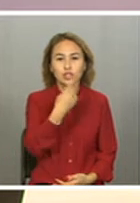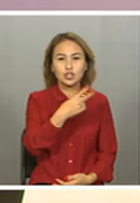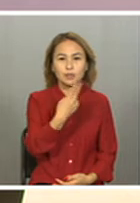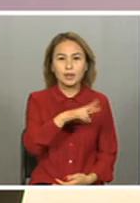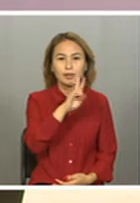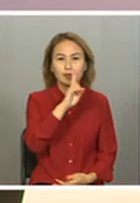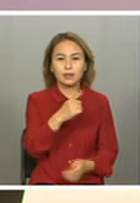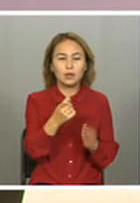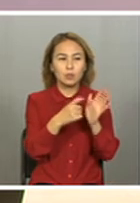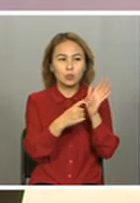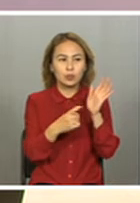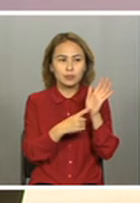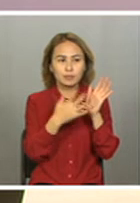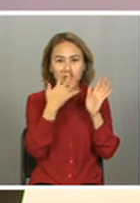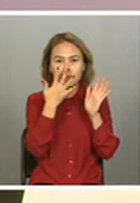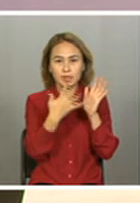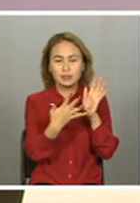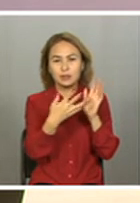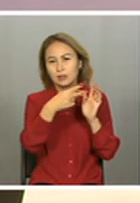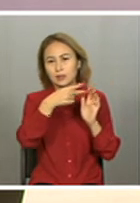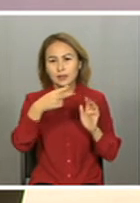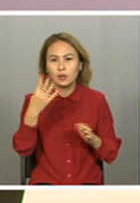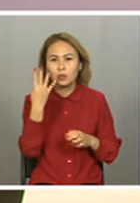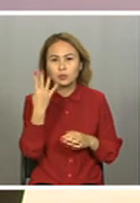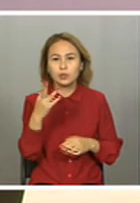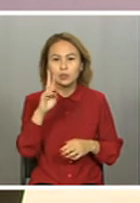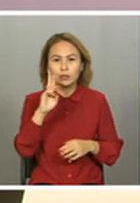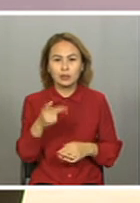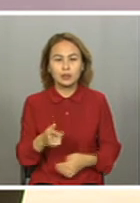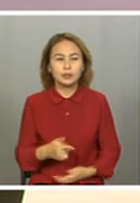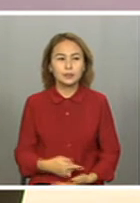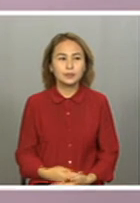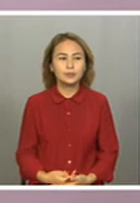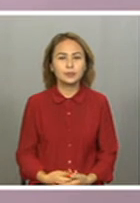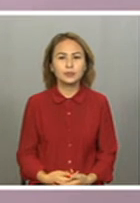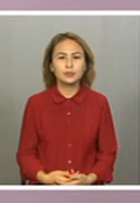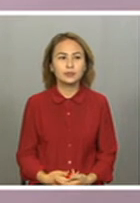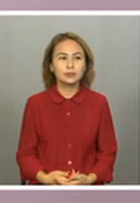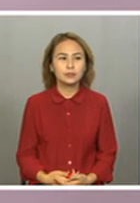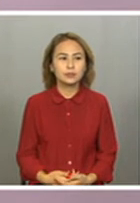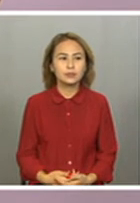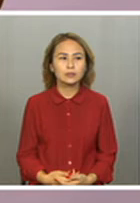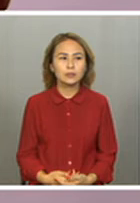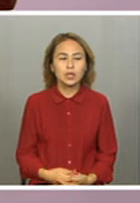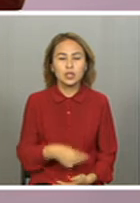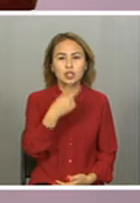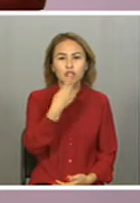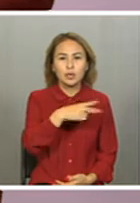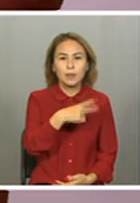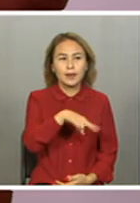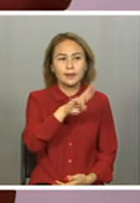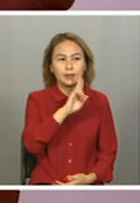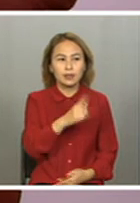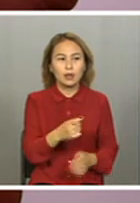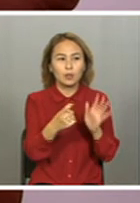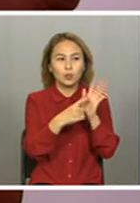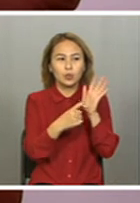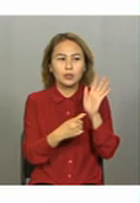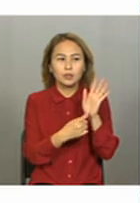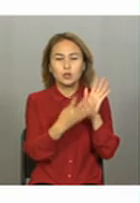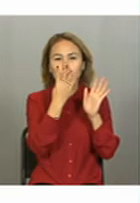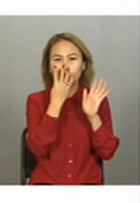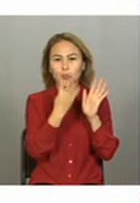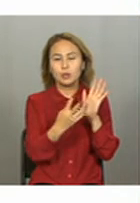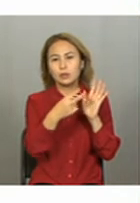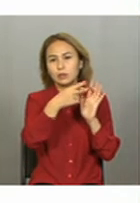мен 5-тің бөліндісінің мәні 4 килограммға тең. 20 килограмм мен 4-тің